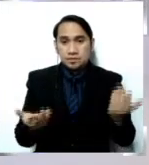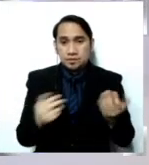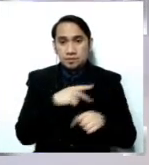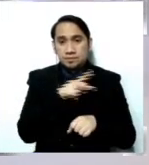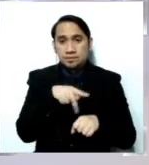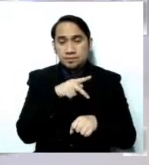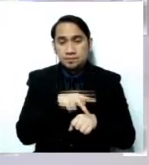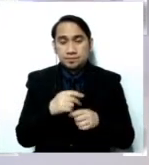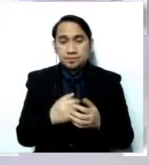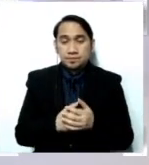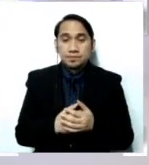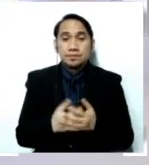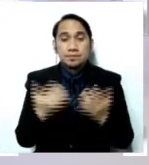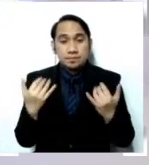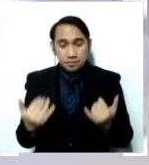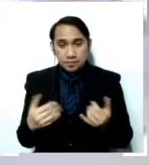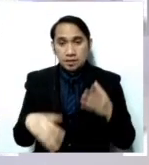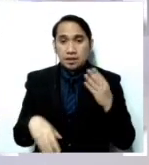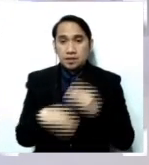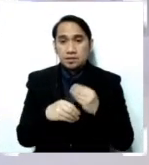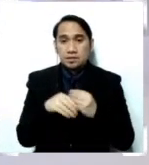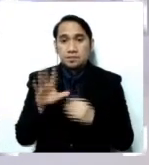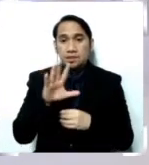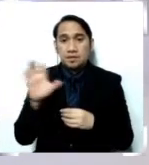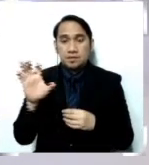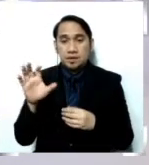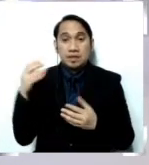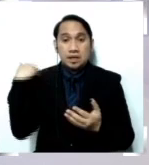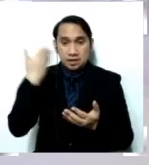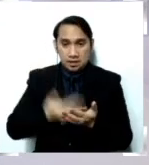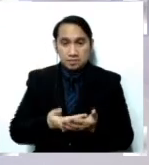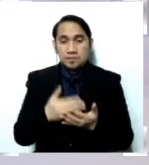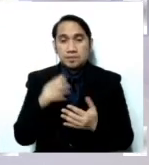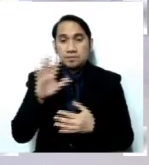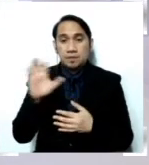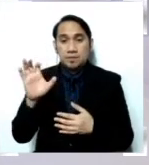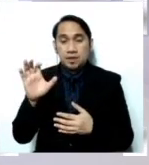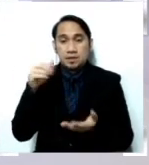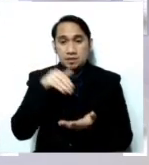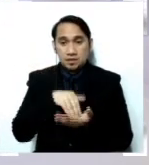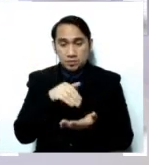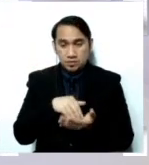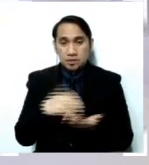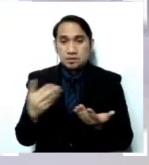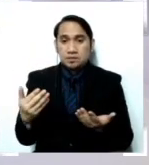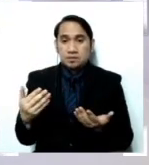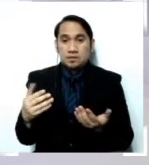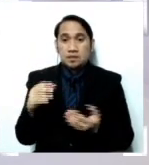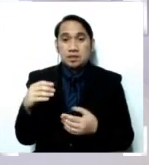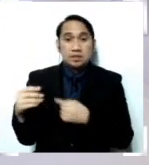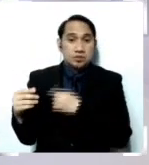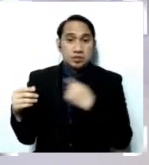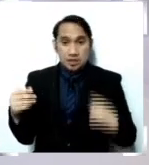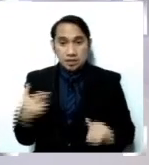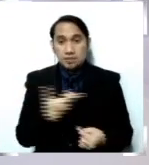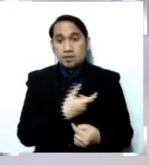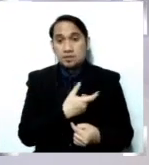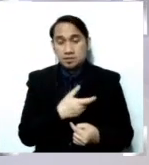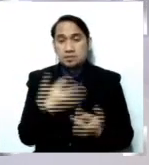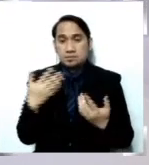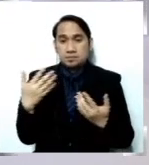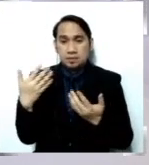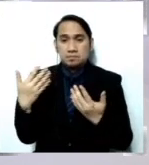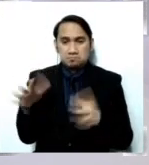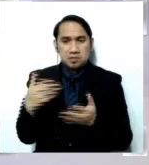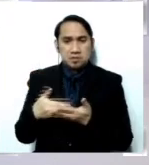Dumating na sa bansa ang karagdagang 500,000 doses ng Sinovac vaccine na binili ng Pilipinas sa China. Pero kapos pa rin